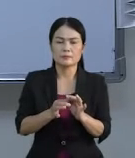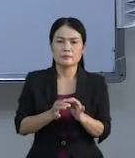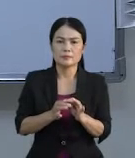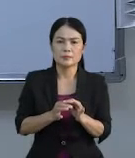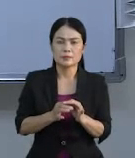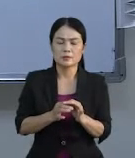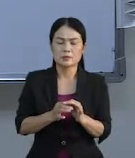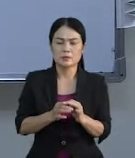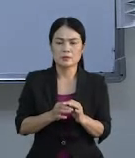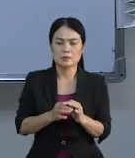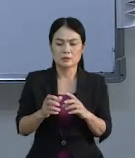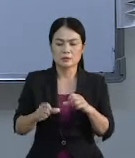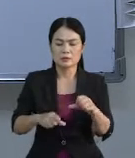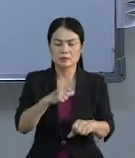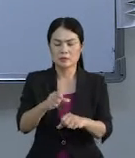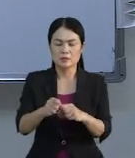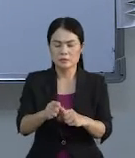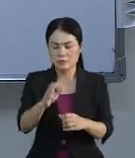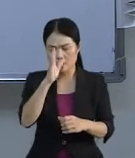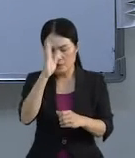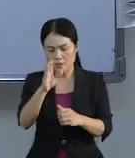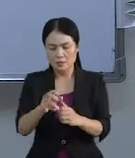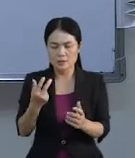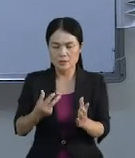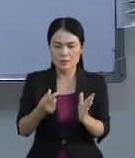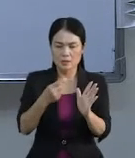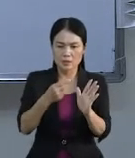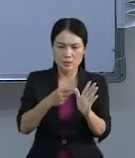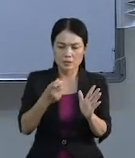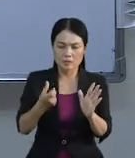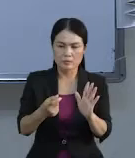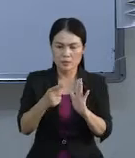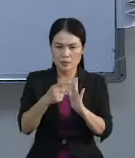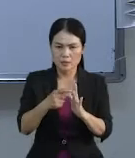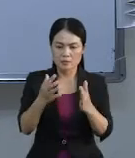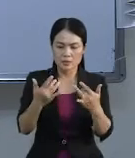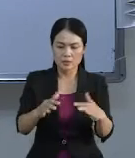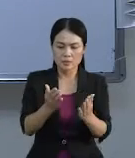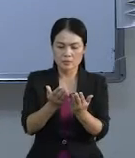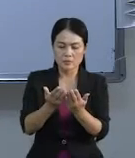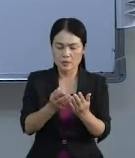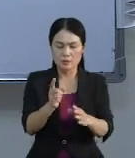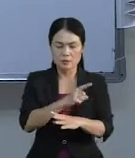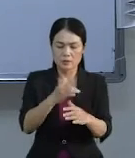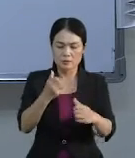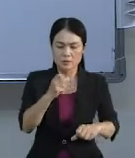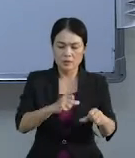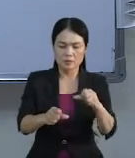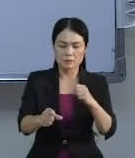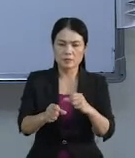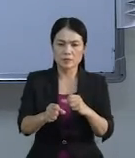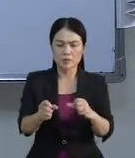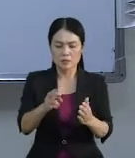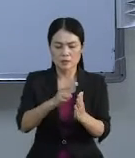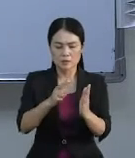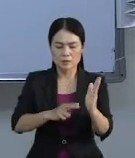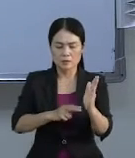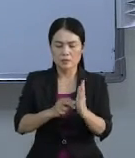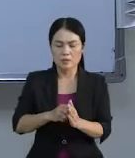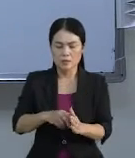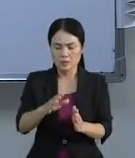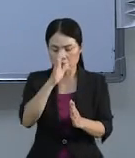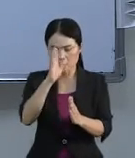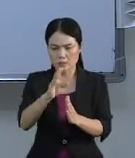ងបន្តពីរឿងជីតាថាដូអញ្ចឹងយើងបានអានរឿងជីតាថាដូហើយដូច្នេះថ្ងៃនេះយើងបន្តយកអត្ថបទជីតា